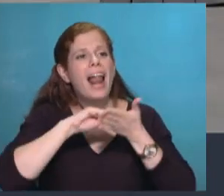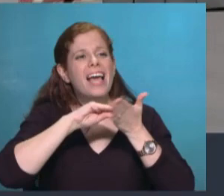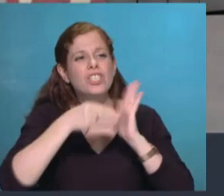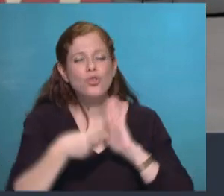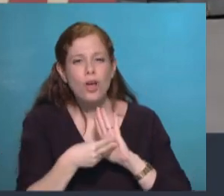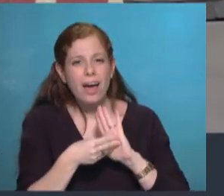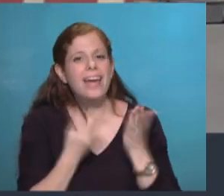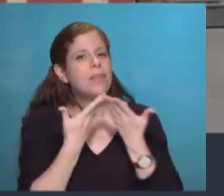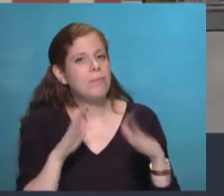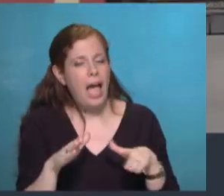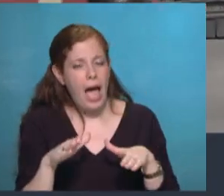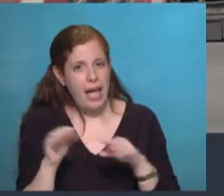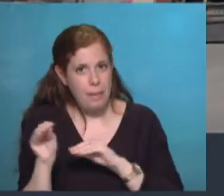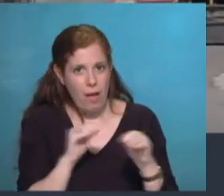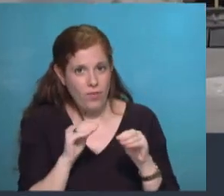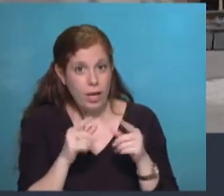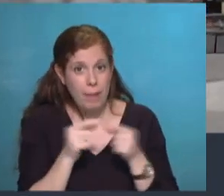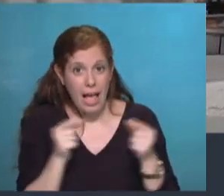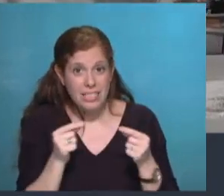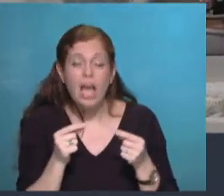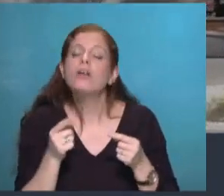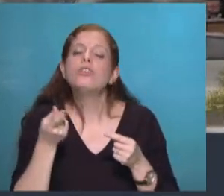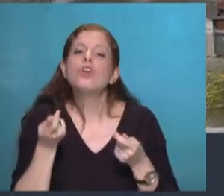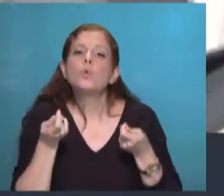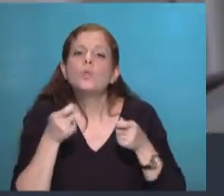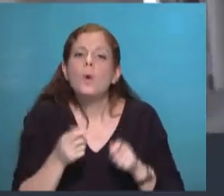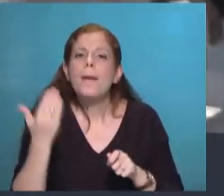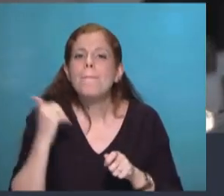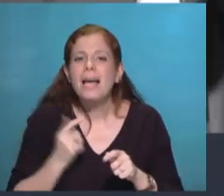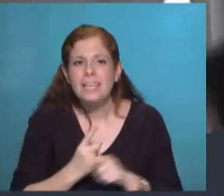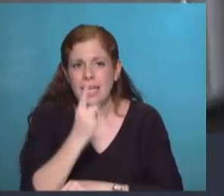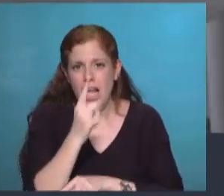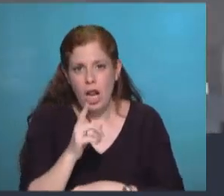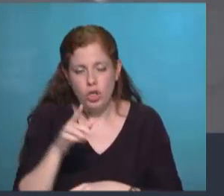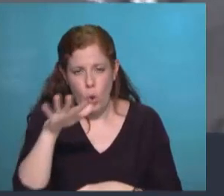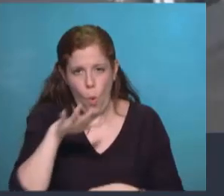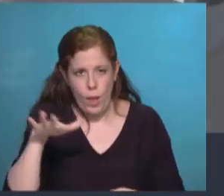המעברים לעזה שהיו סגורים מאז ירי הרקטה לשרון.